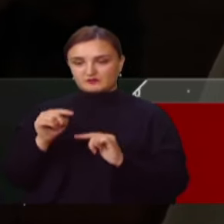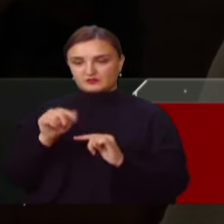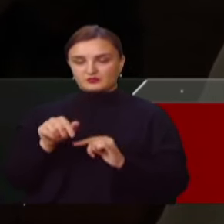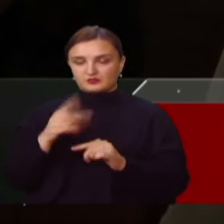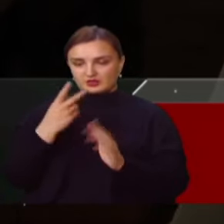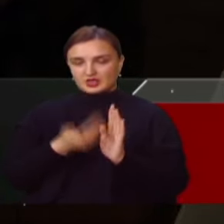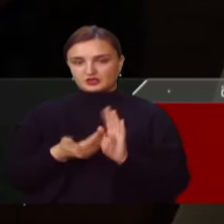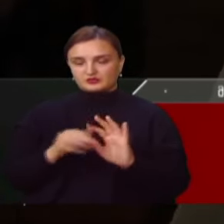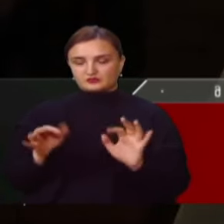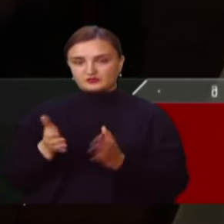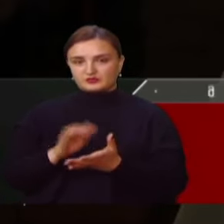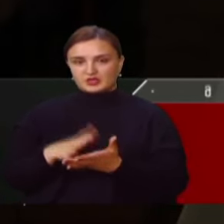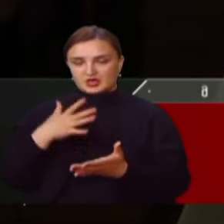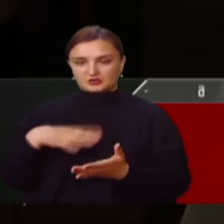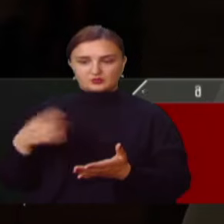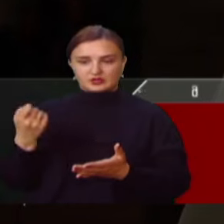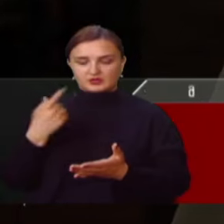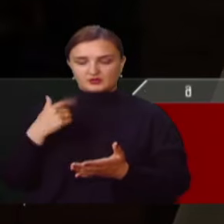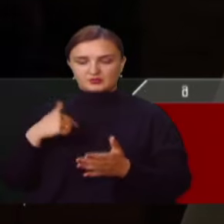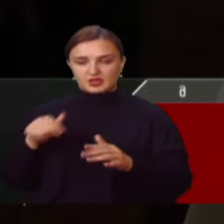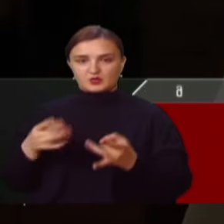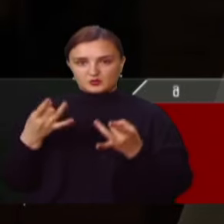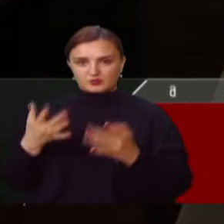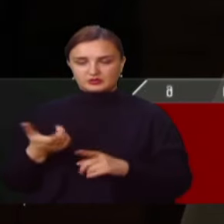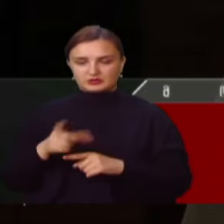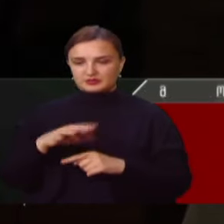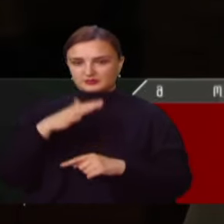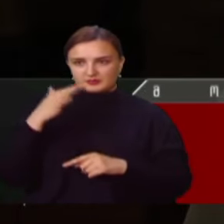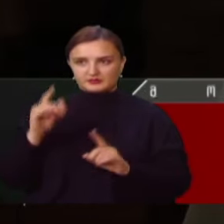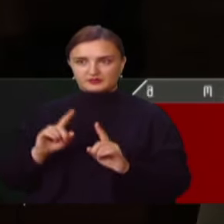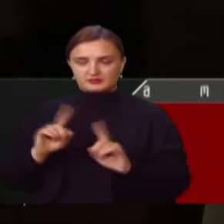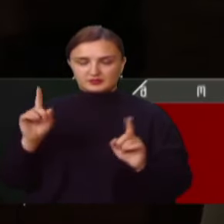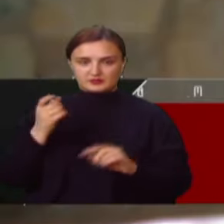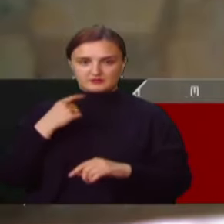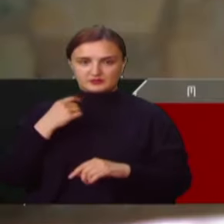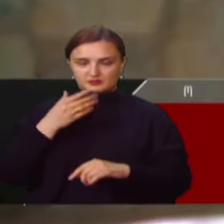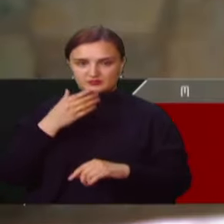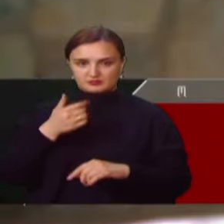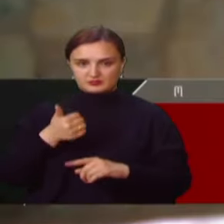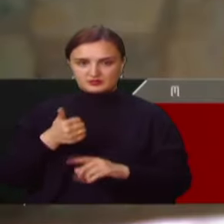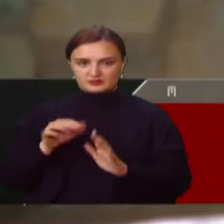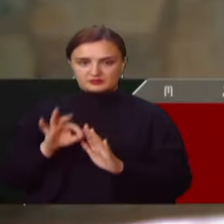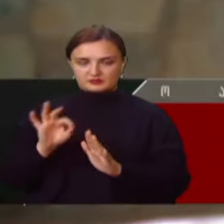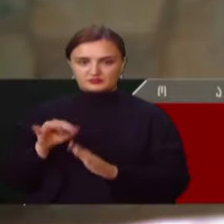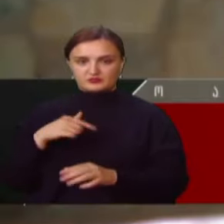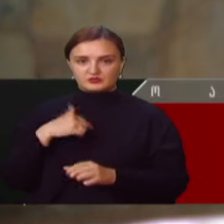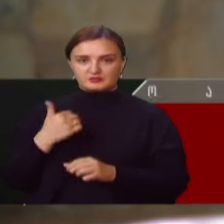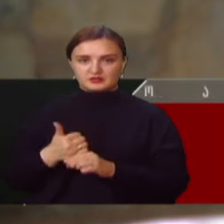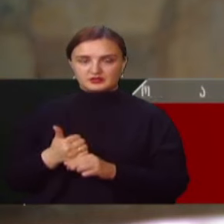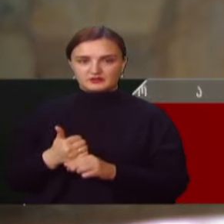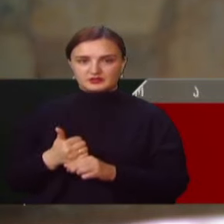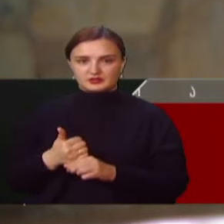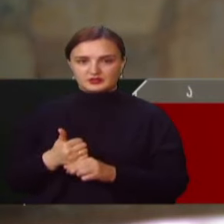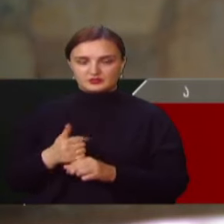გავაცნო ხალხს ქართული ღვინო. მე აქ უბრალოდ ძალიან ბევრი ზღაპრული ღვინო აღმოვაჩინე. ჩვენი მთავარი მიზანია ბაზრების